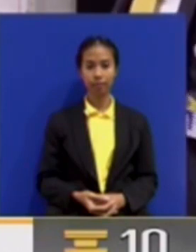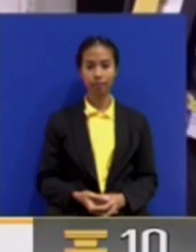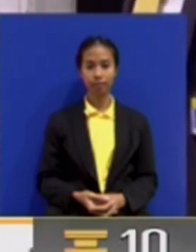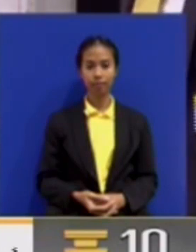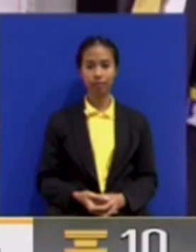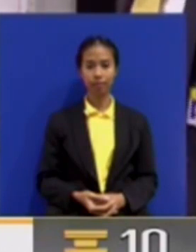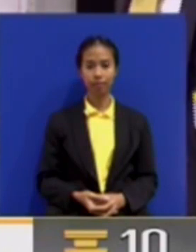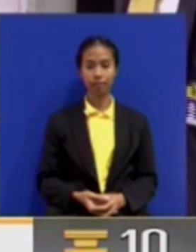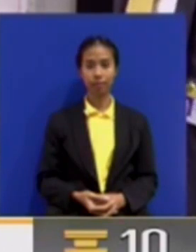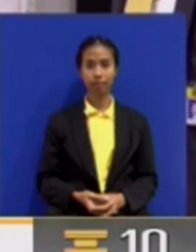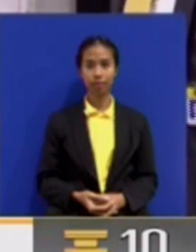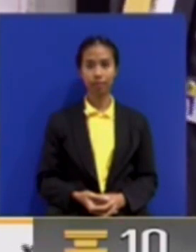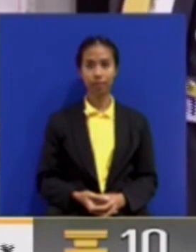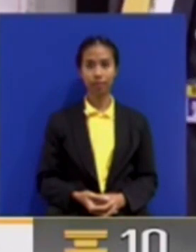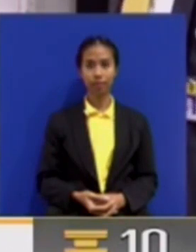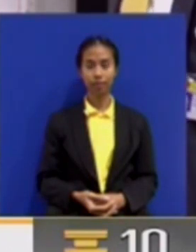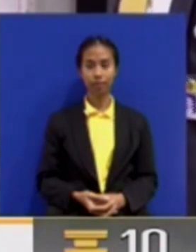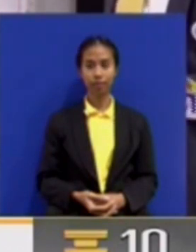235ดู 258บวก